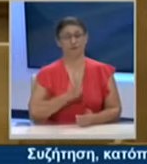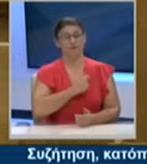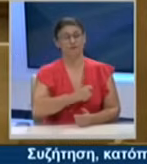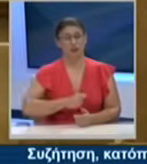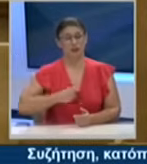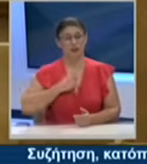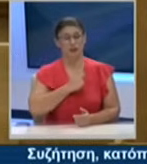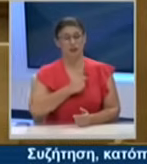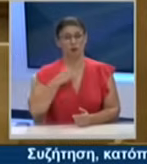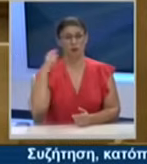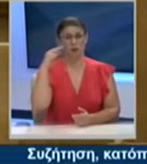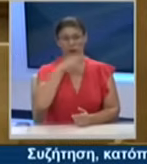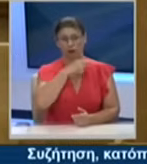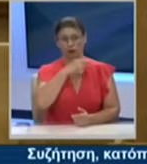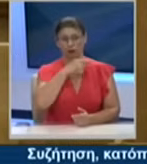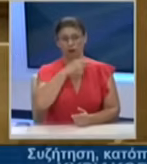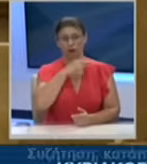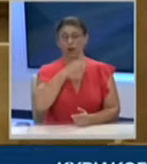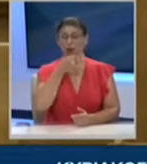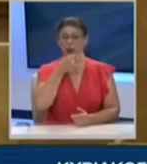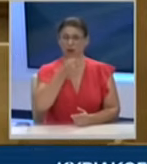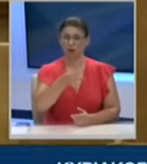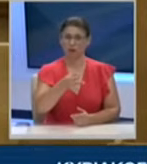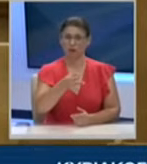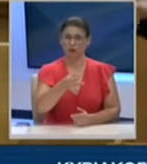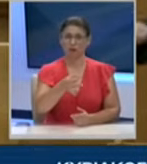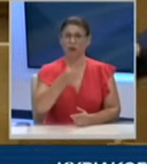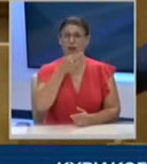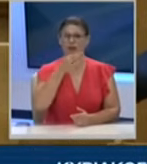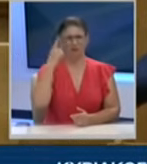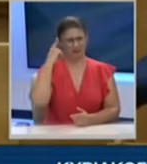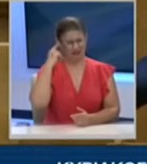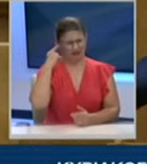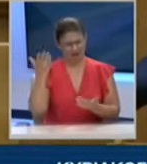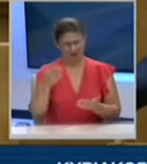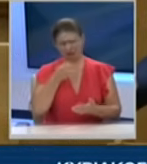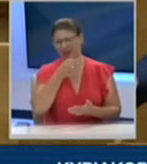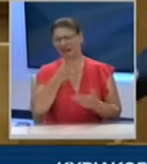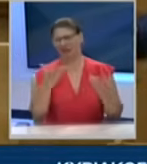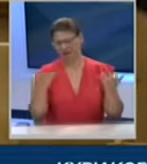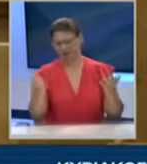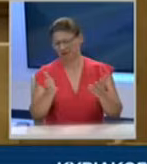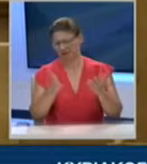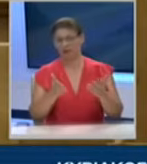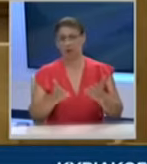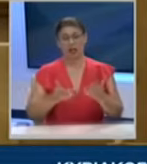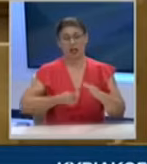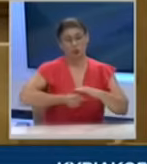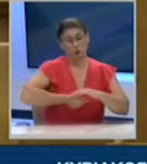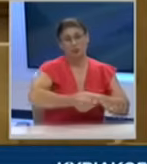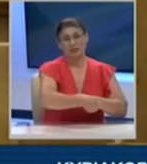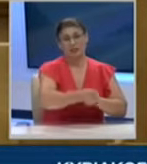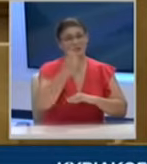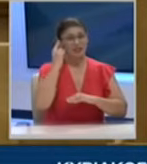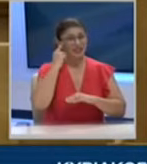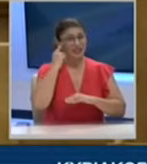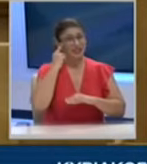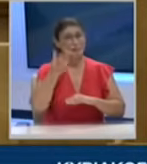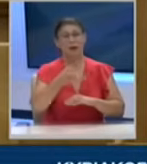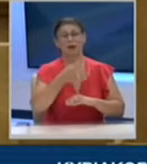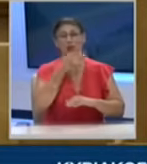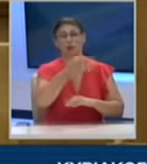Δυστυχώς, ο Πρωθυπουργός, θα το πω, δεν θα πω για τις αχλαμάρες. Θα του επιστρέψω λοιπόν τις αχλαμάρες και θα